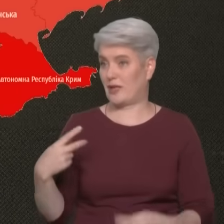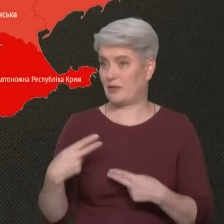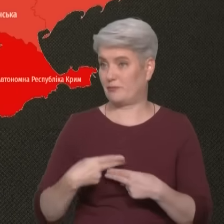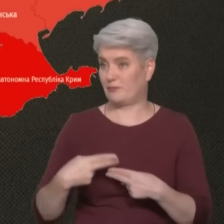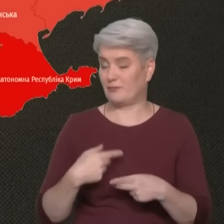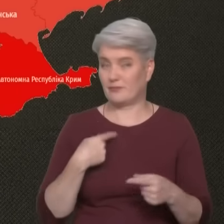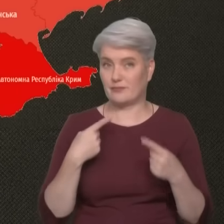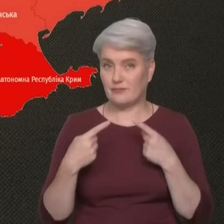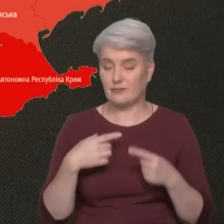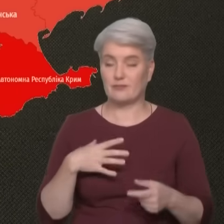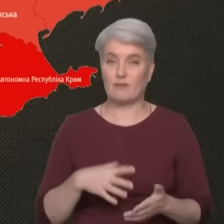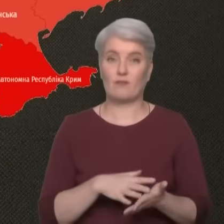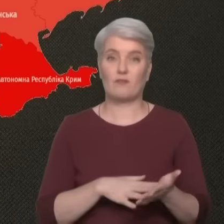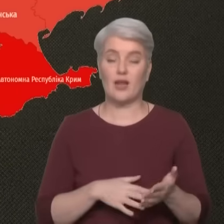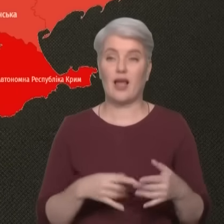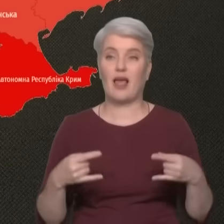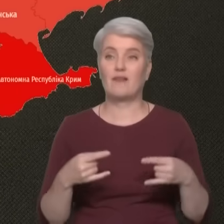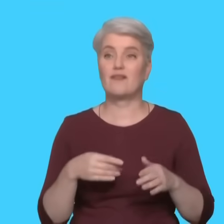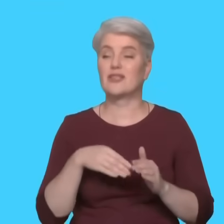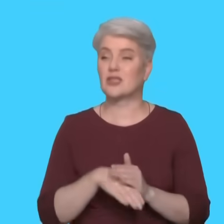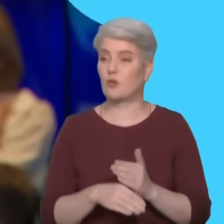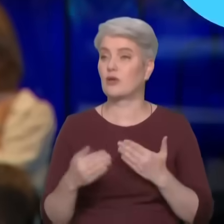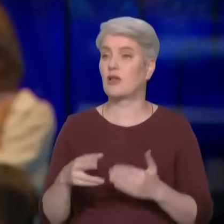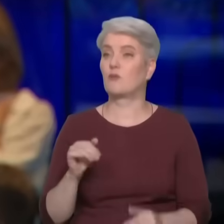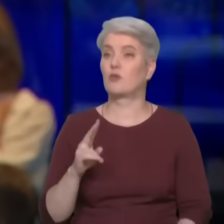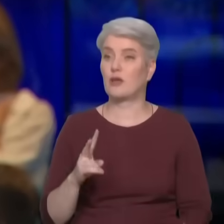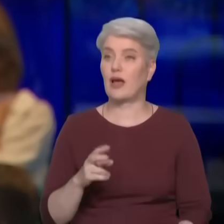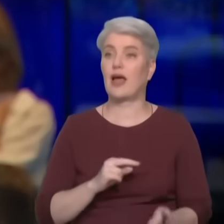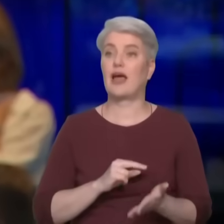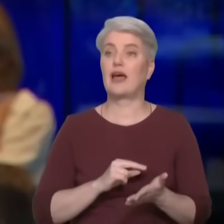мусимо продовжити ефір вже у сховищі. Це був Михайло Подоляк, радник керівника Офісу президента України.